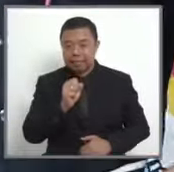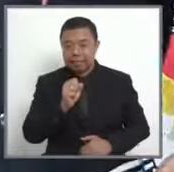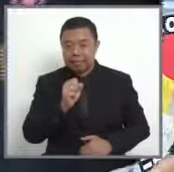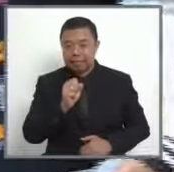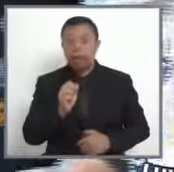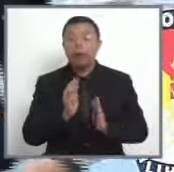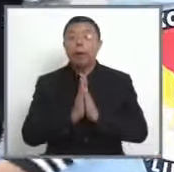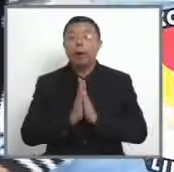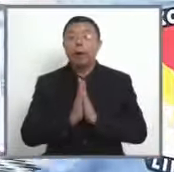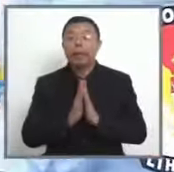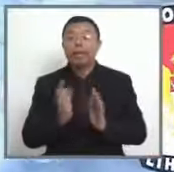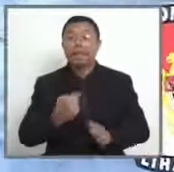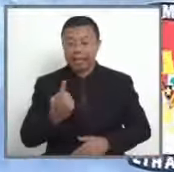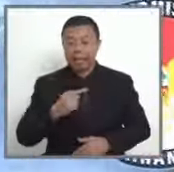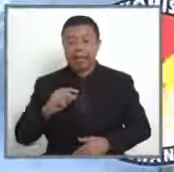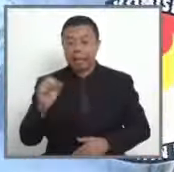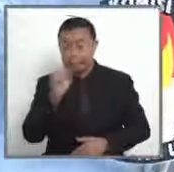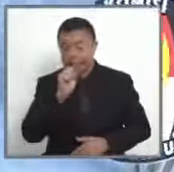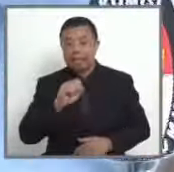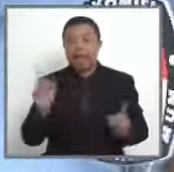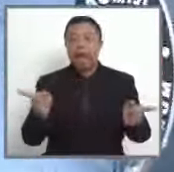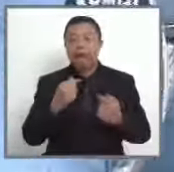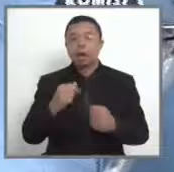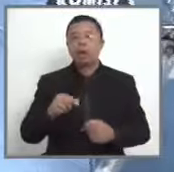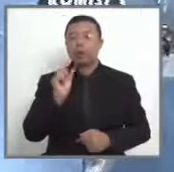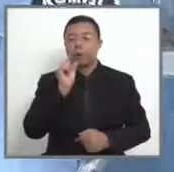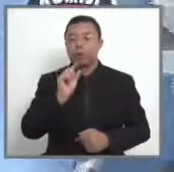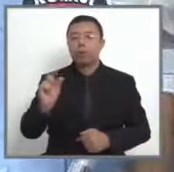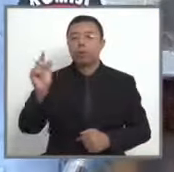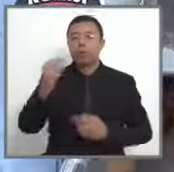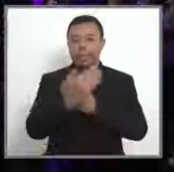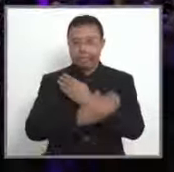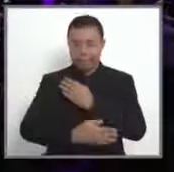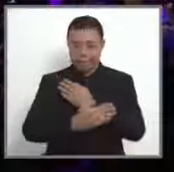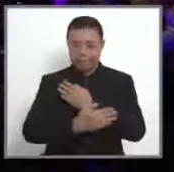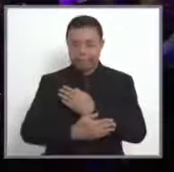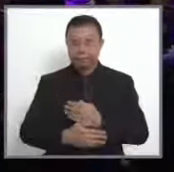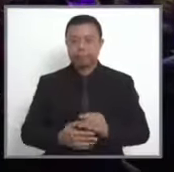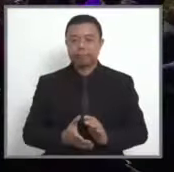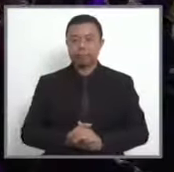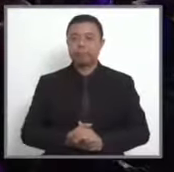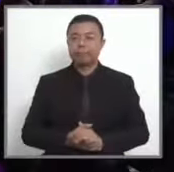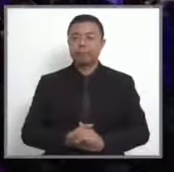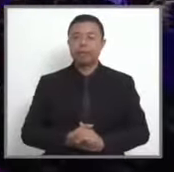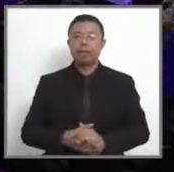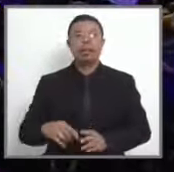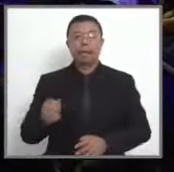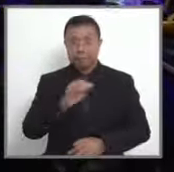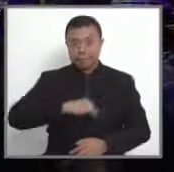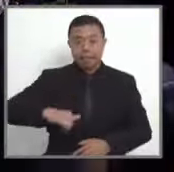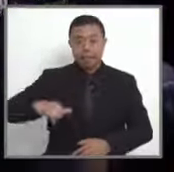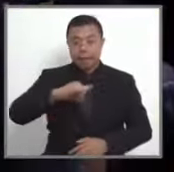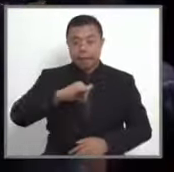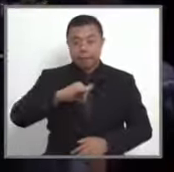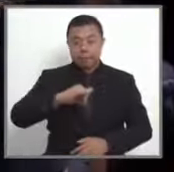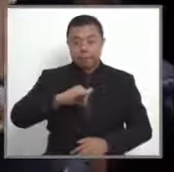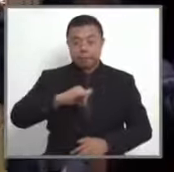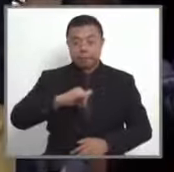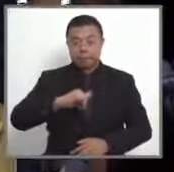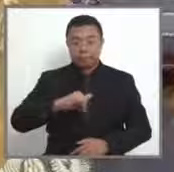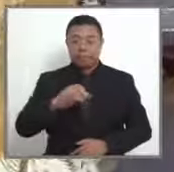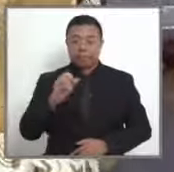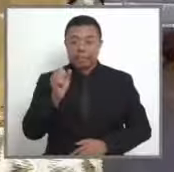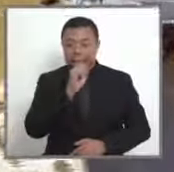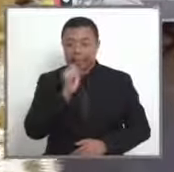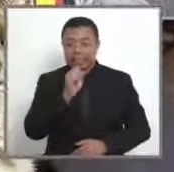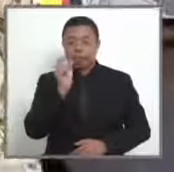Mohon sebentar, kita akan menyanyikan lagu Padamu Negeri sejenak. Oke. Hadirin sekalian, kita akan sama-sama menyanyikan lagu